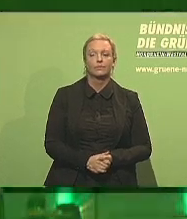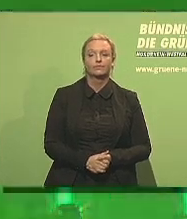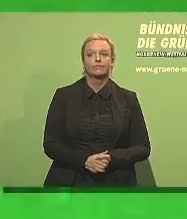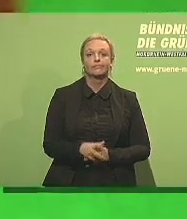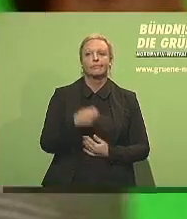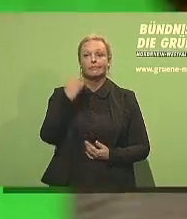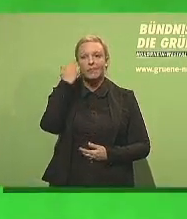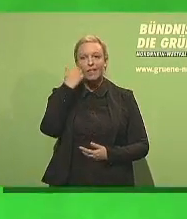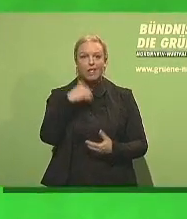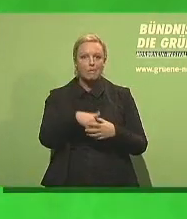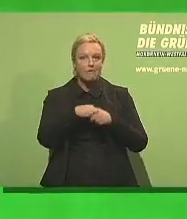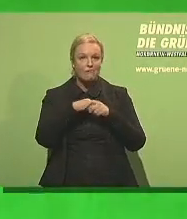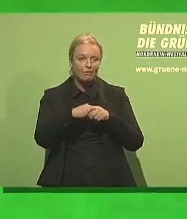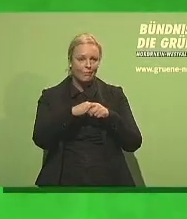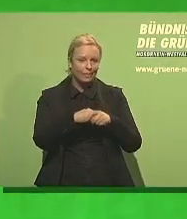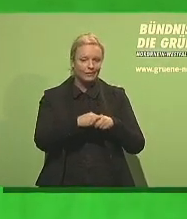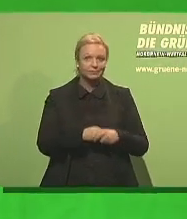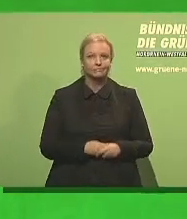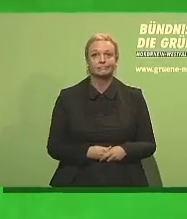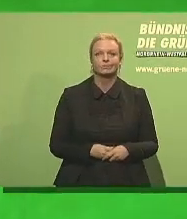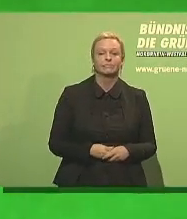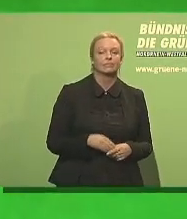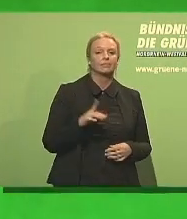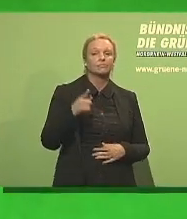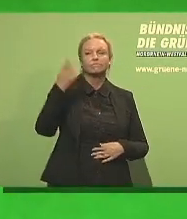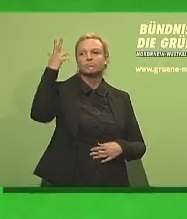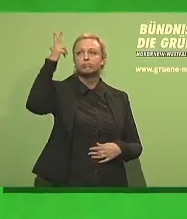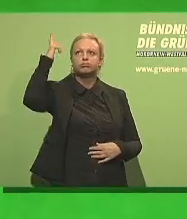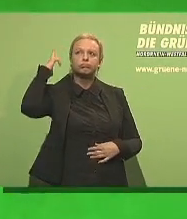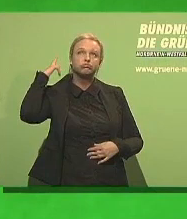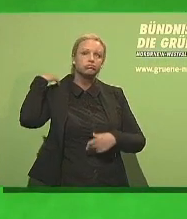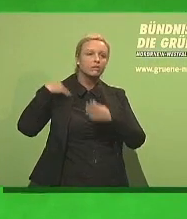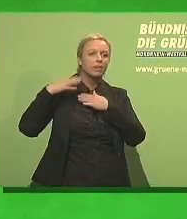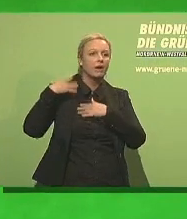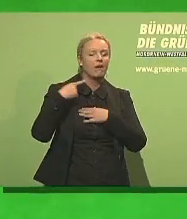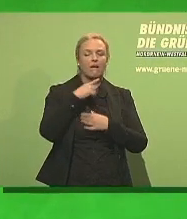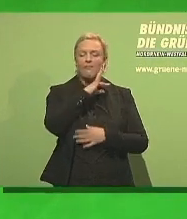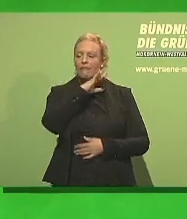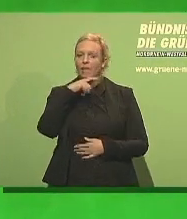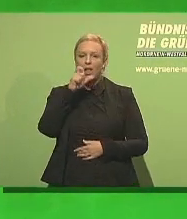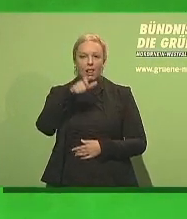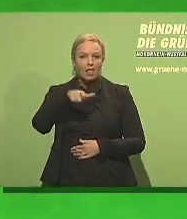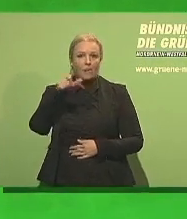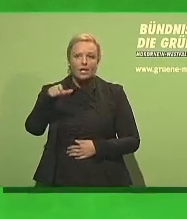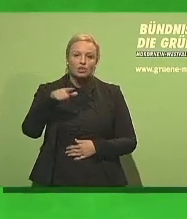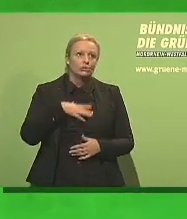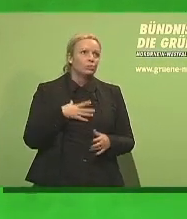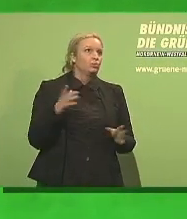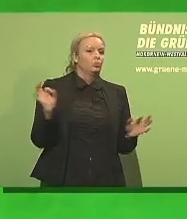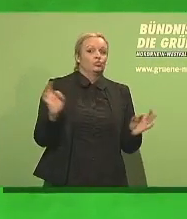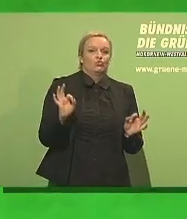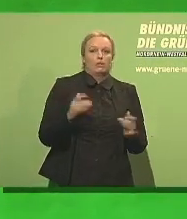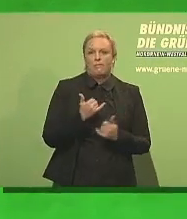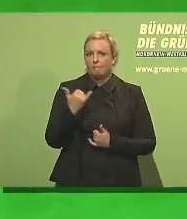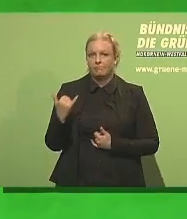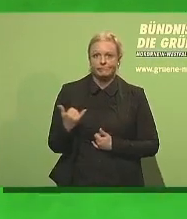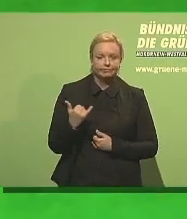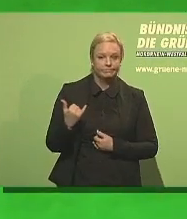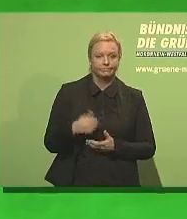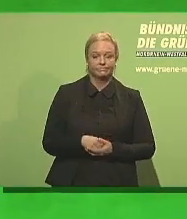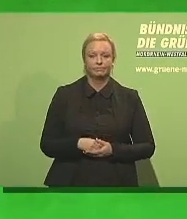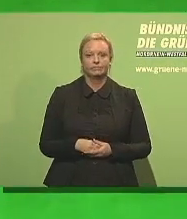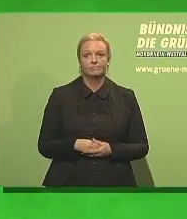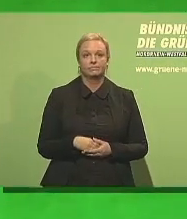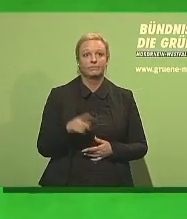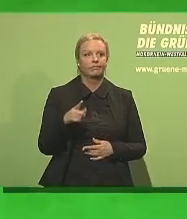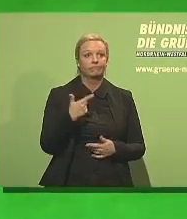Liebe Freundinnen und Freunde, die vergangenen 3 Jahre waren für viele Menschen in Deutschland 3 bittere Jahre. Bittere Jahre für